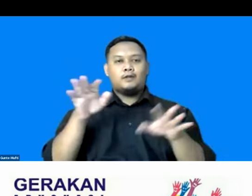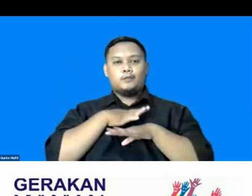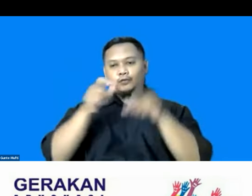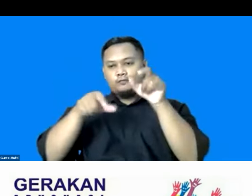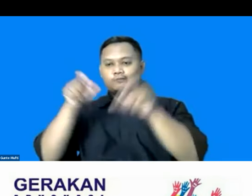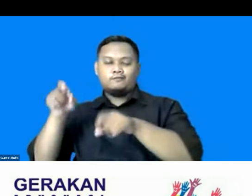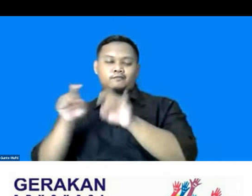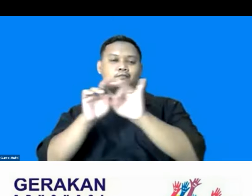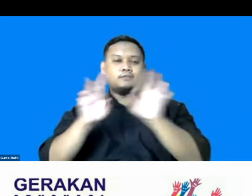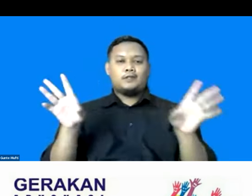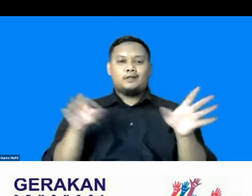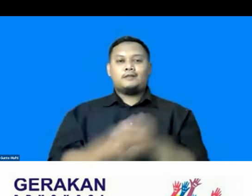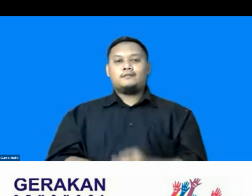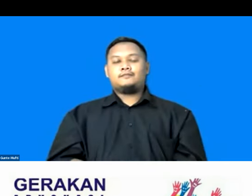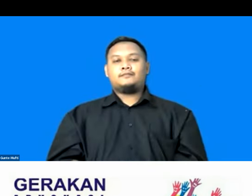harusnya lebih peka seperti itu sih.